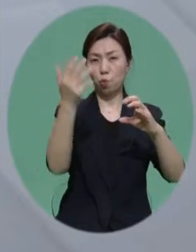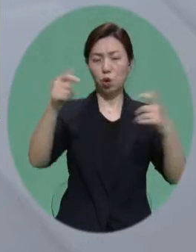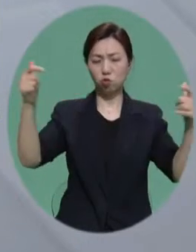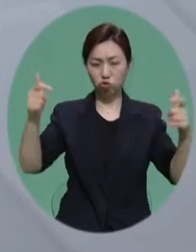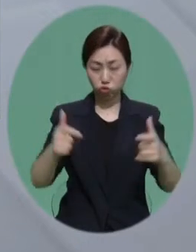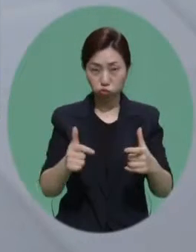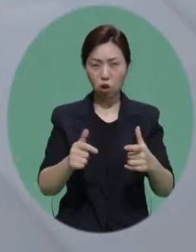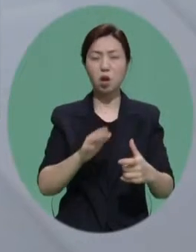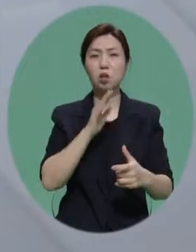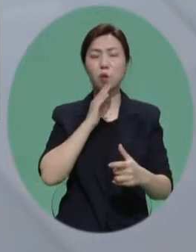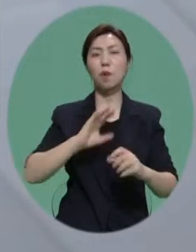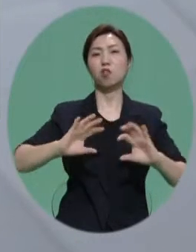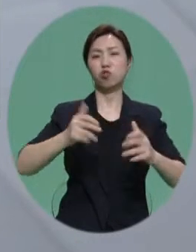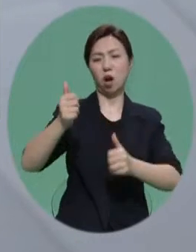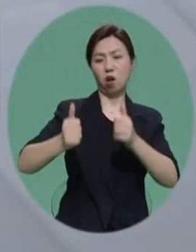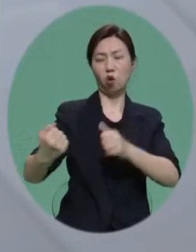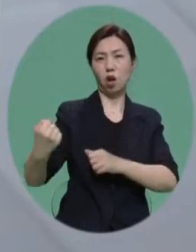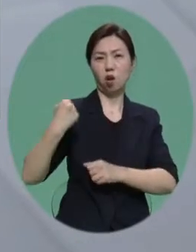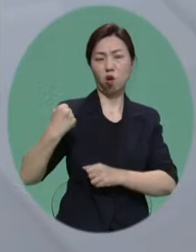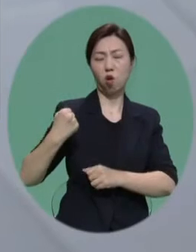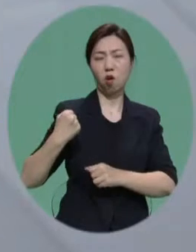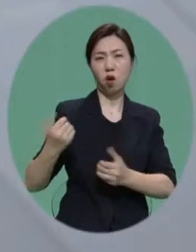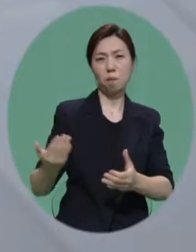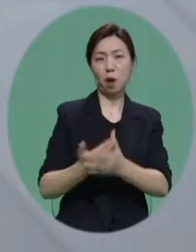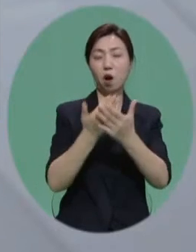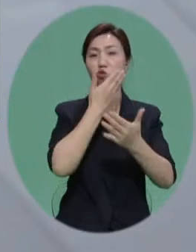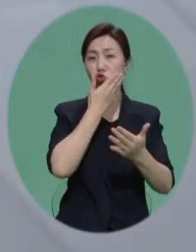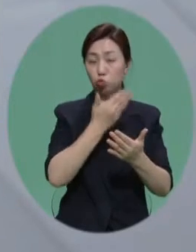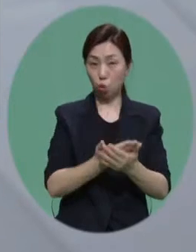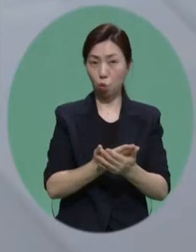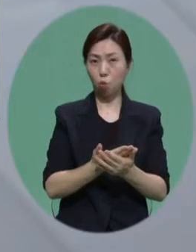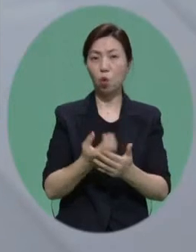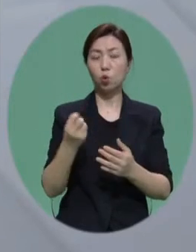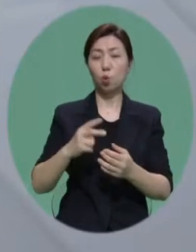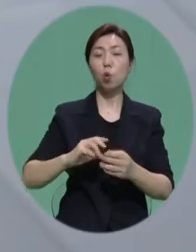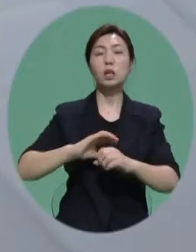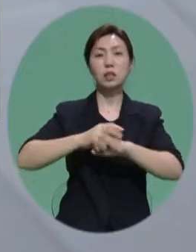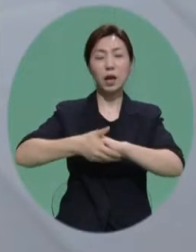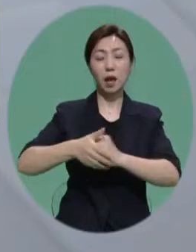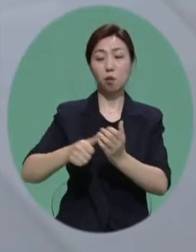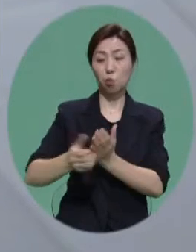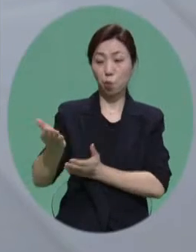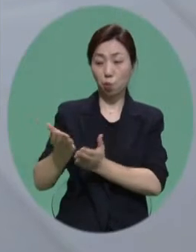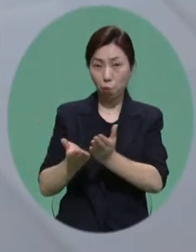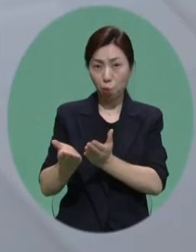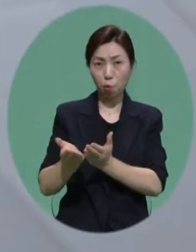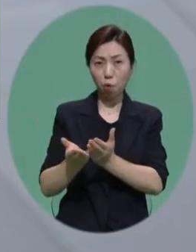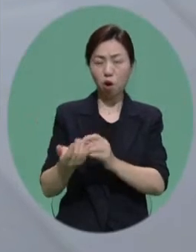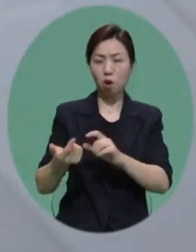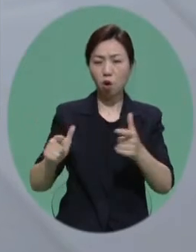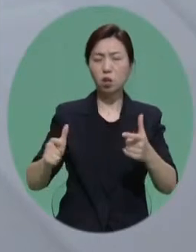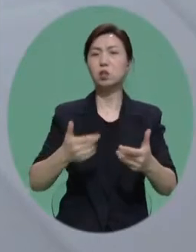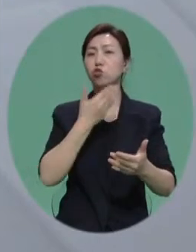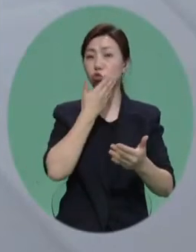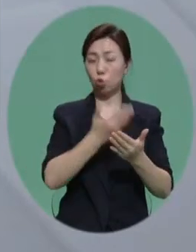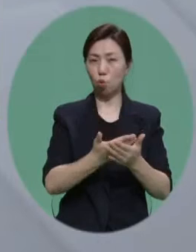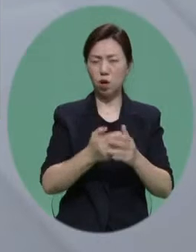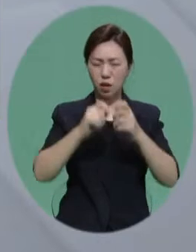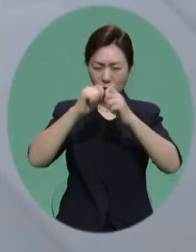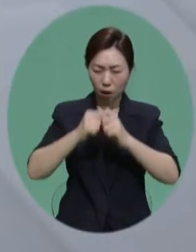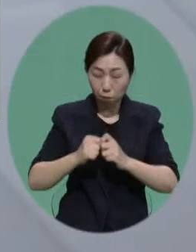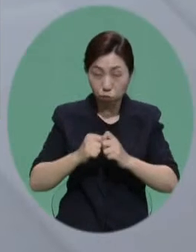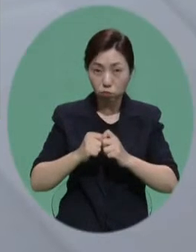굉장히 중요하고 뭐 세부적인 거야 전문가들 만큼 알 필요가 있겠습니까 만은 큰 방